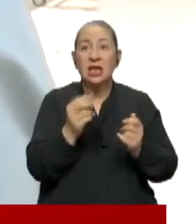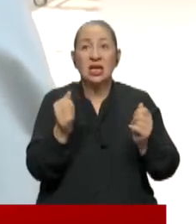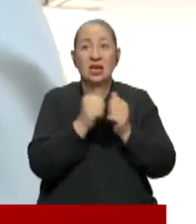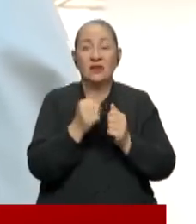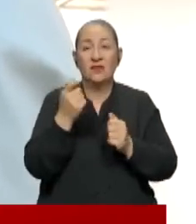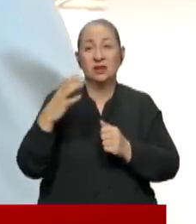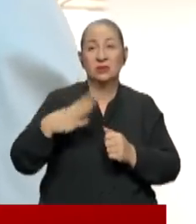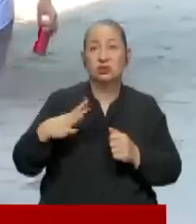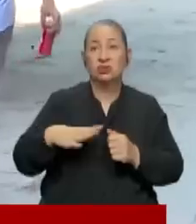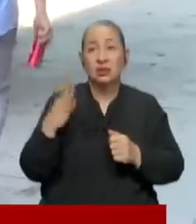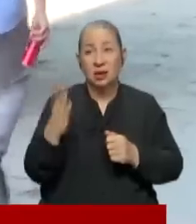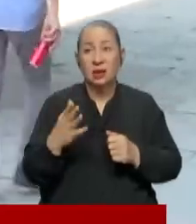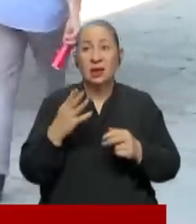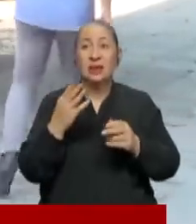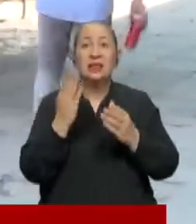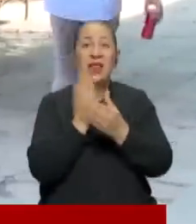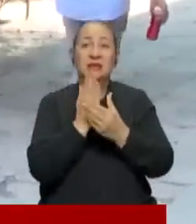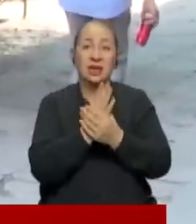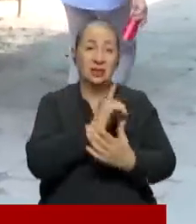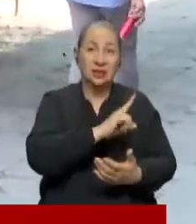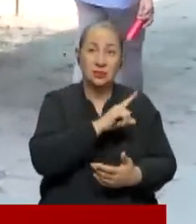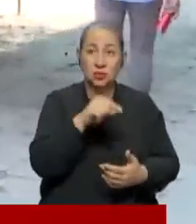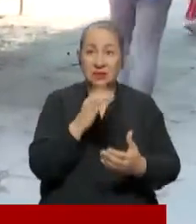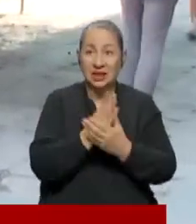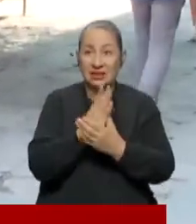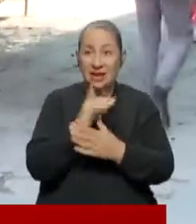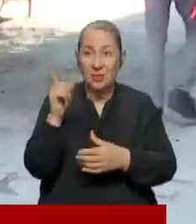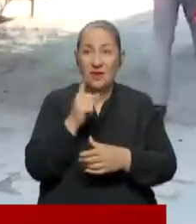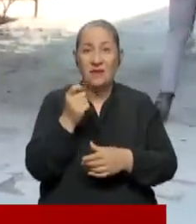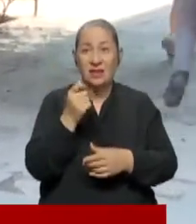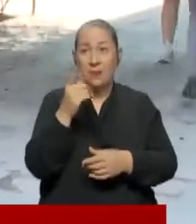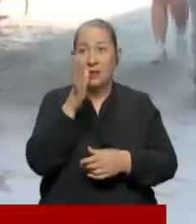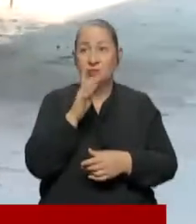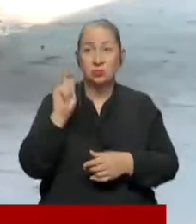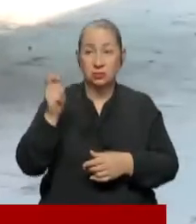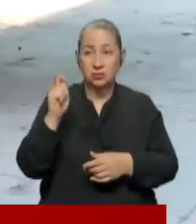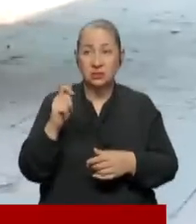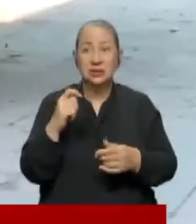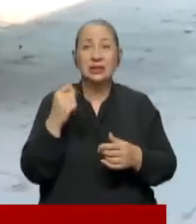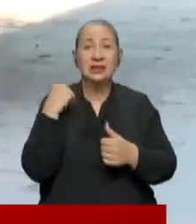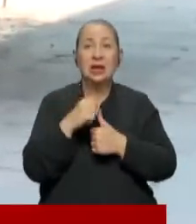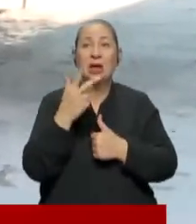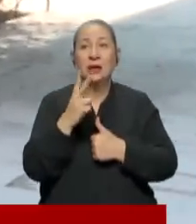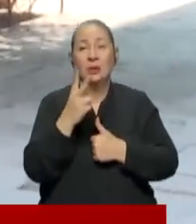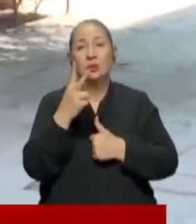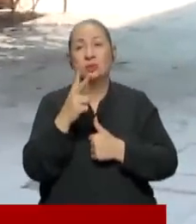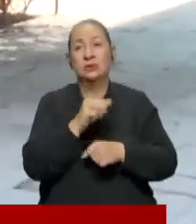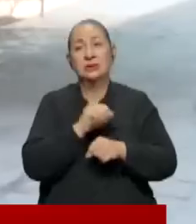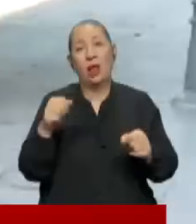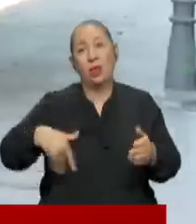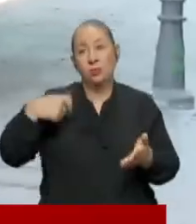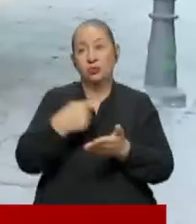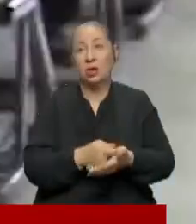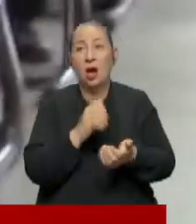fiyat söyleyecekler. Dershane de devam edeceğiz. Şu an dershanemin fiyatı var. Aylık 500 lira. Ya bir yine 2000-3000 liraya patlayacak diye